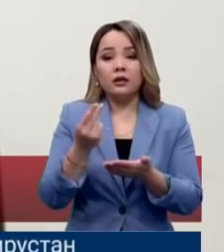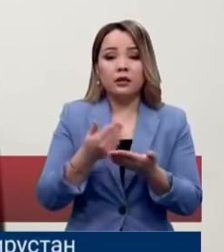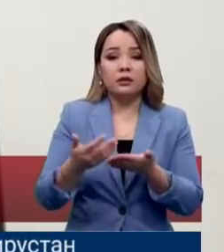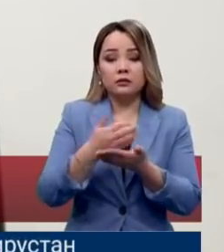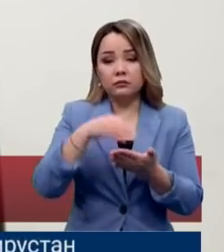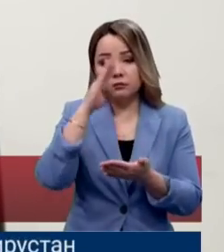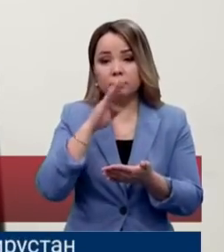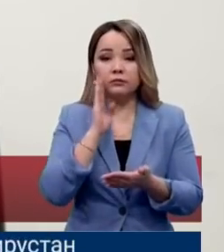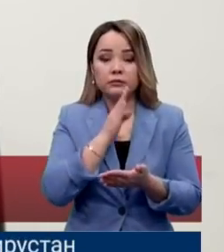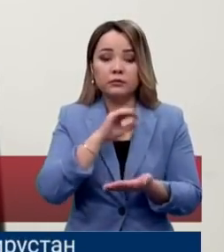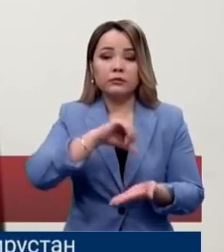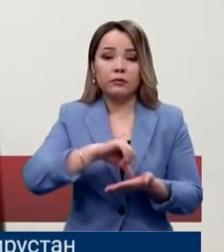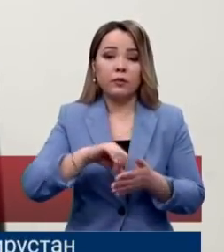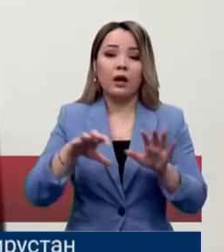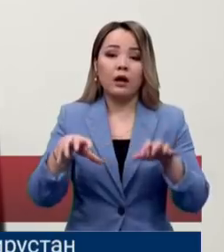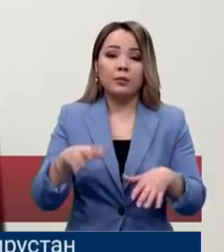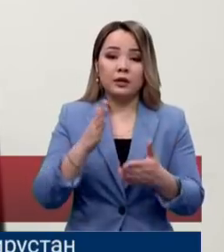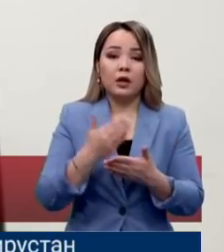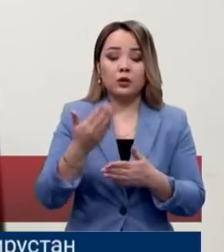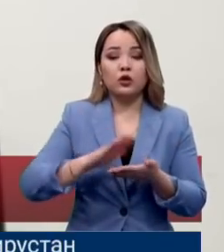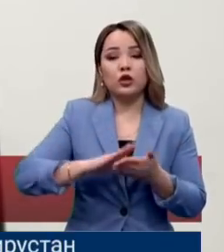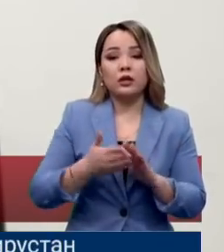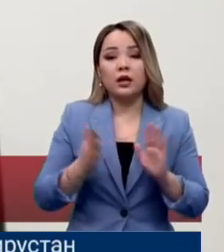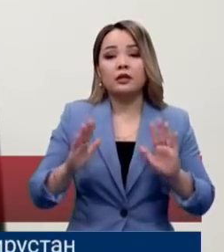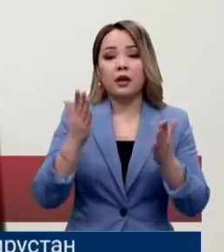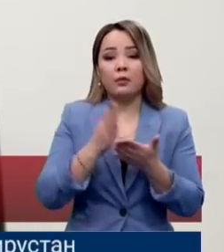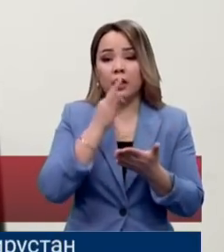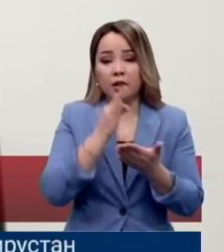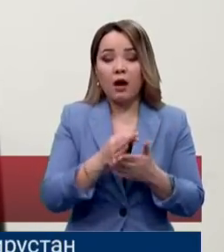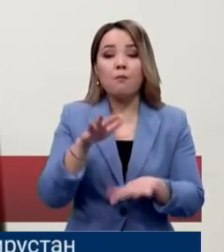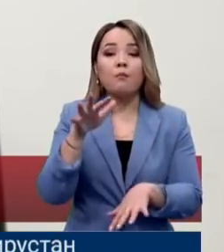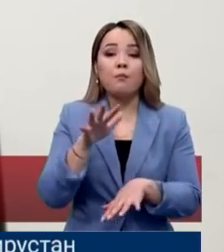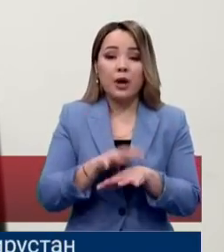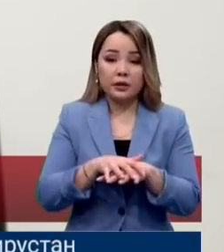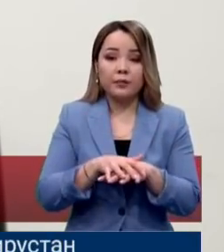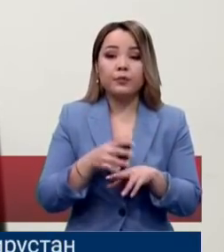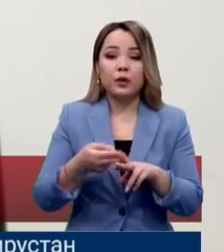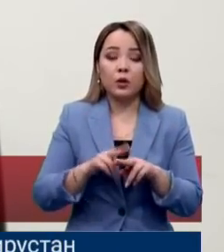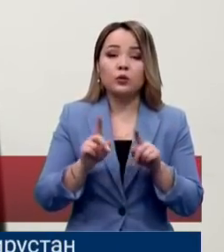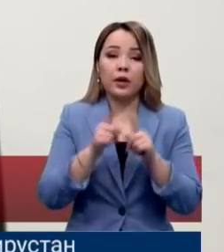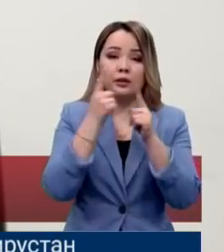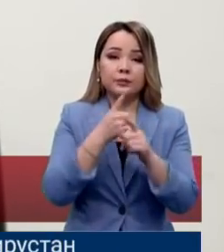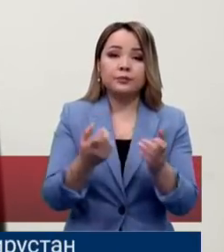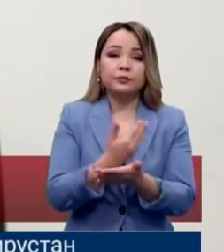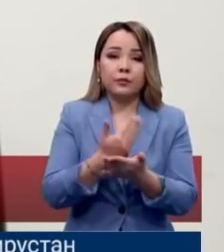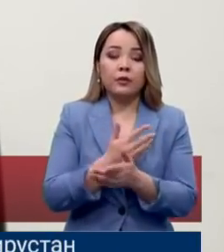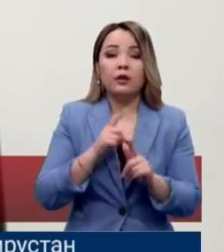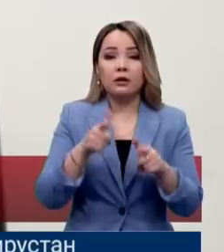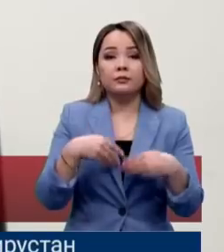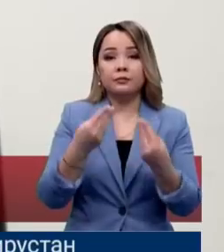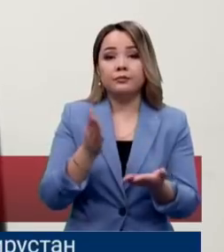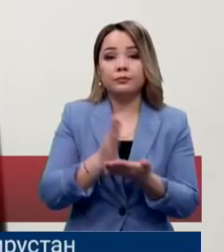жинайтын ата-аналар комитетінде де. Егер де дәл сондай жағдай болып қалып жатса, банктер бізге ақпаратты берген кезде ол